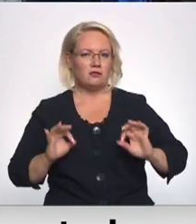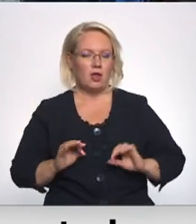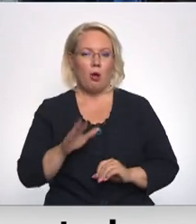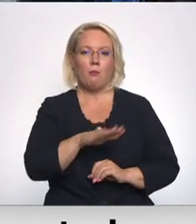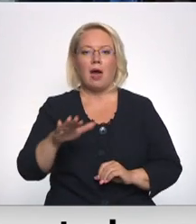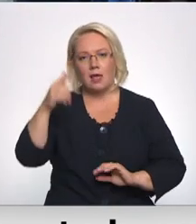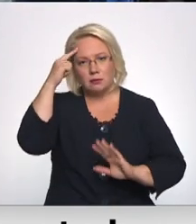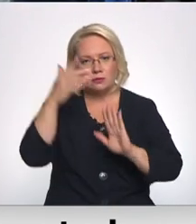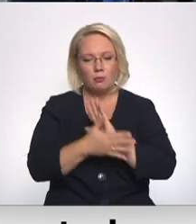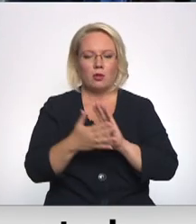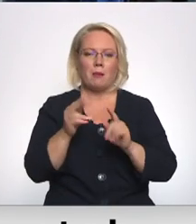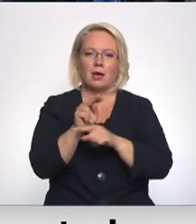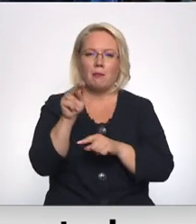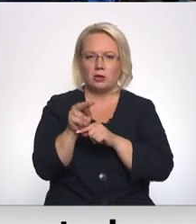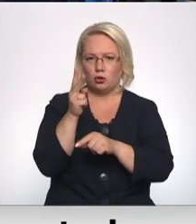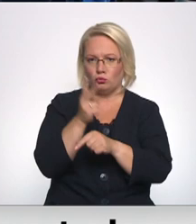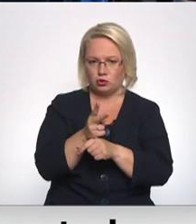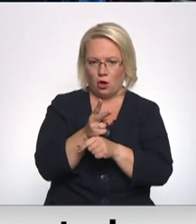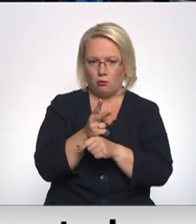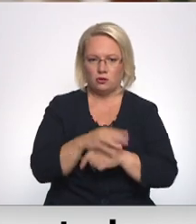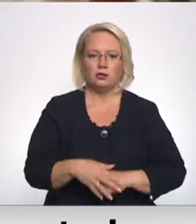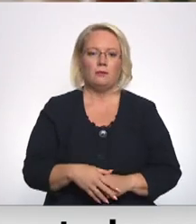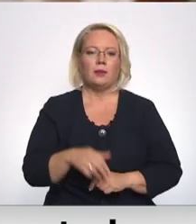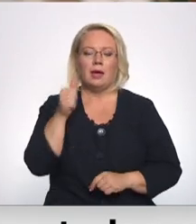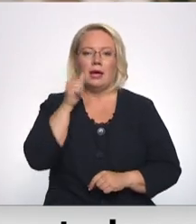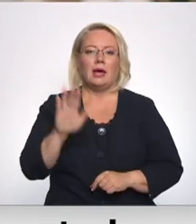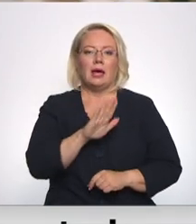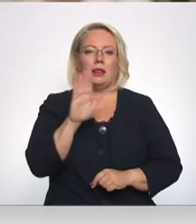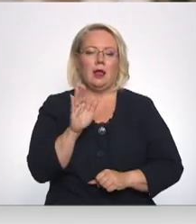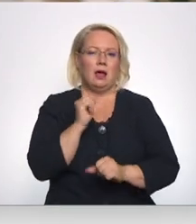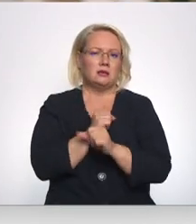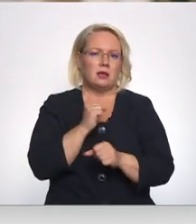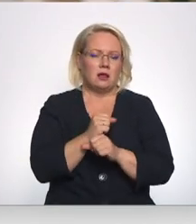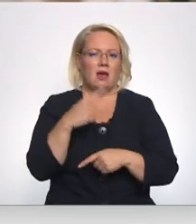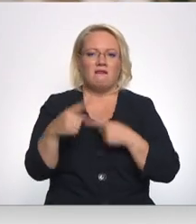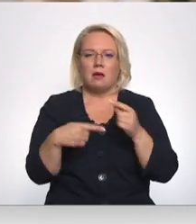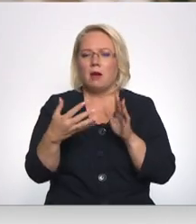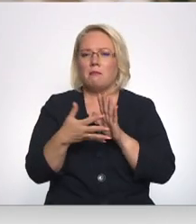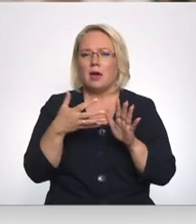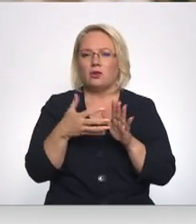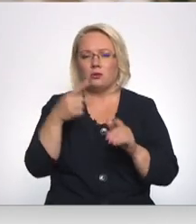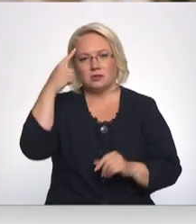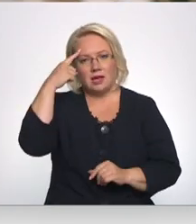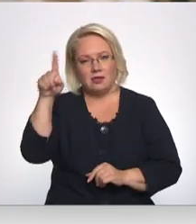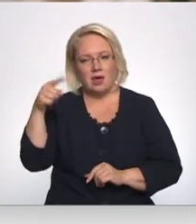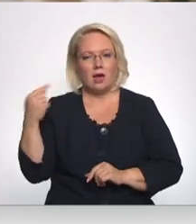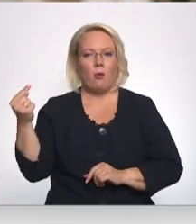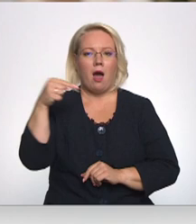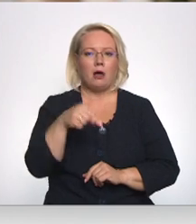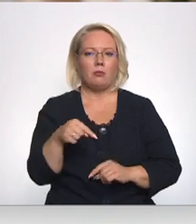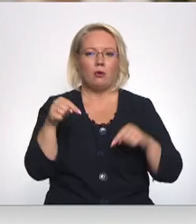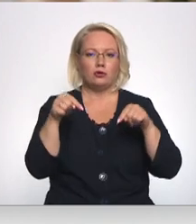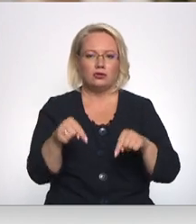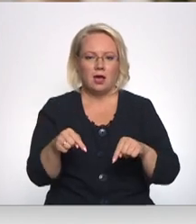bērnam saprotamāk iemācīt uzdevumus. Ikdienā strādājot, vienmēr pietrūkst ideju, bet atbraucot šeit